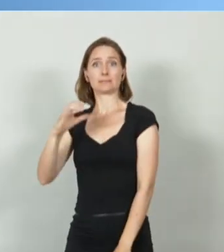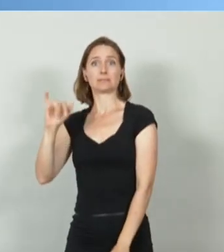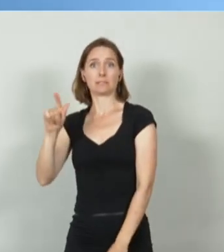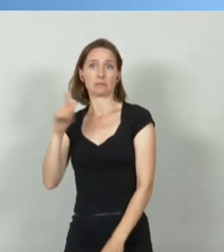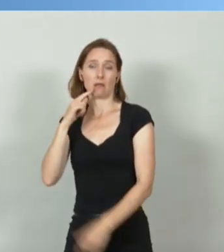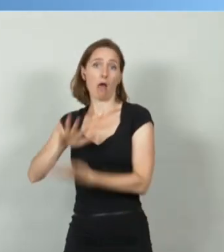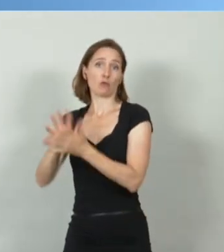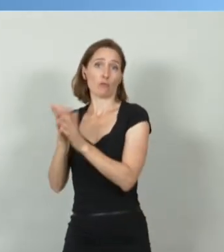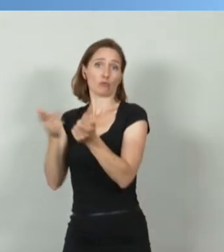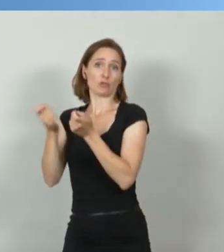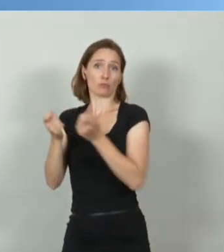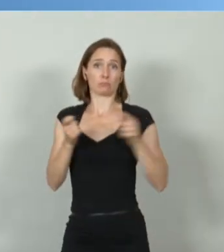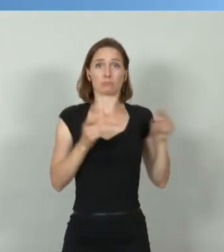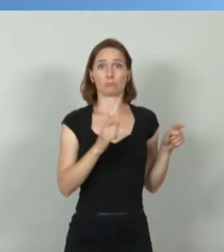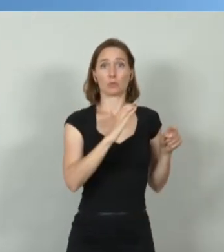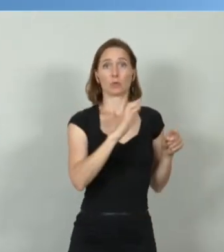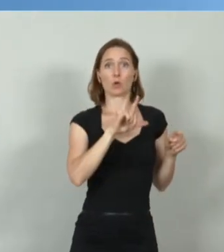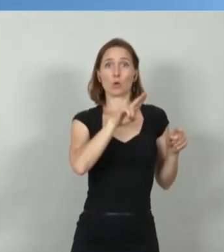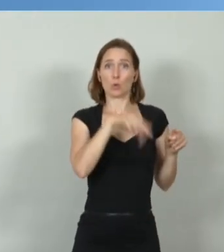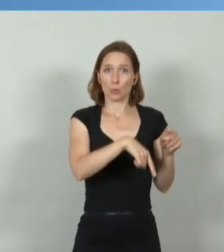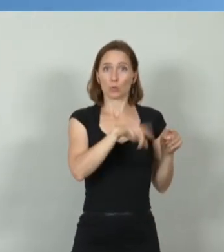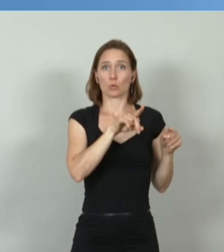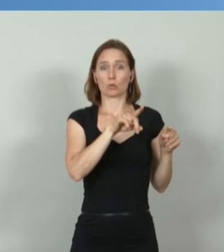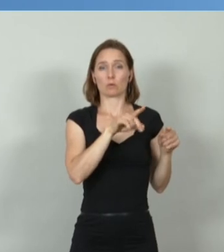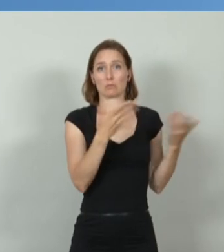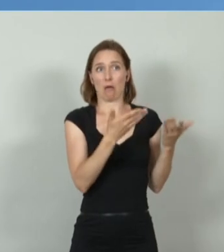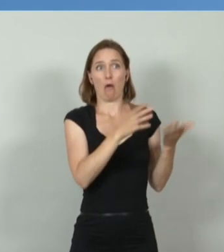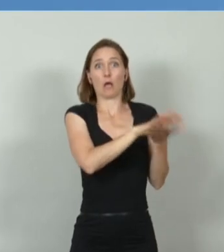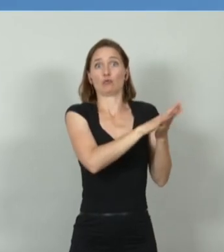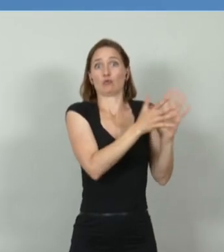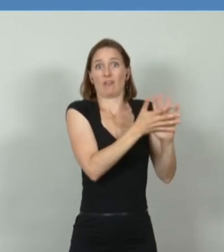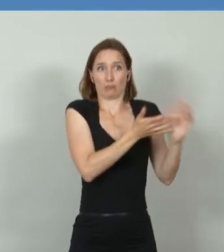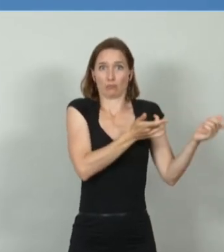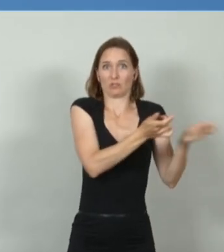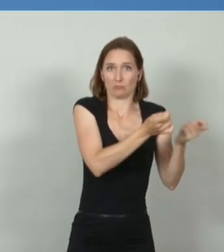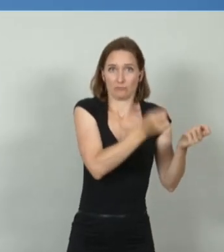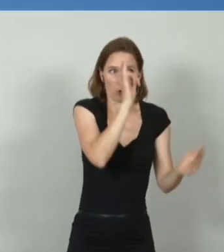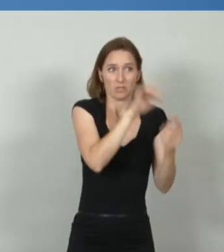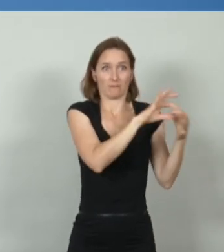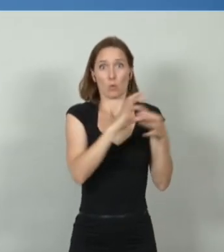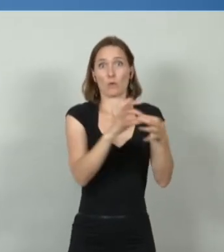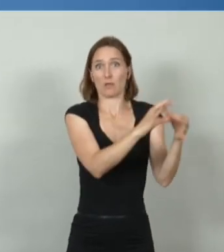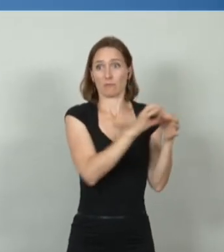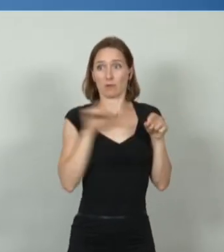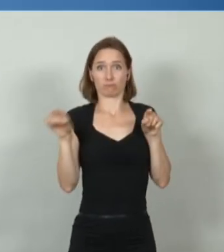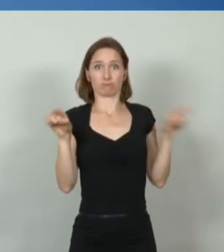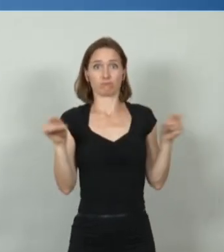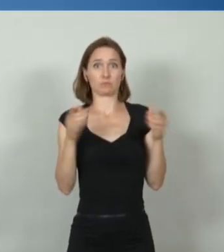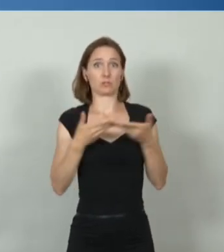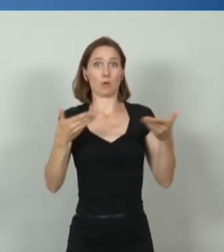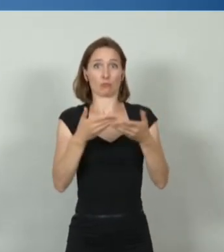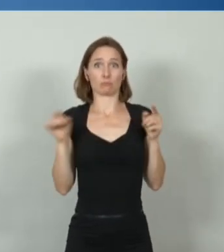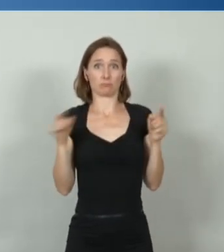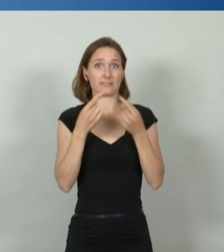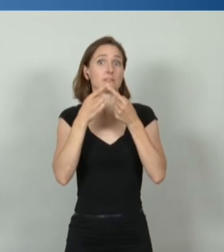le Cluc lui est une association d'associations qui se donne pour objet la coordination de celle-ci nous sommes donc sur deux situations différentes